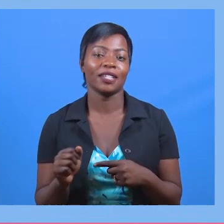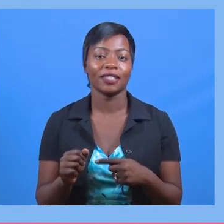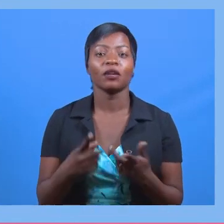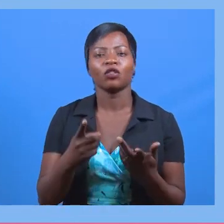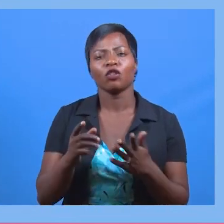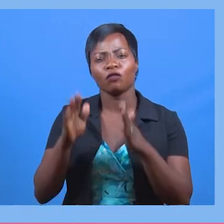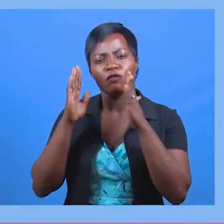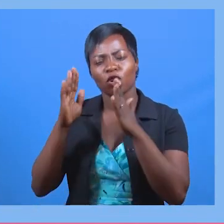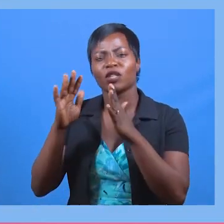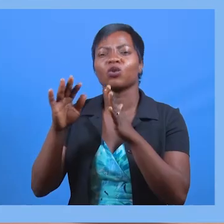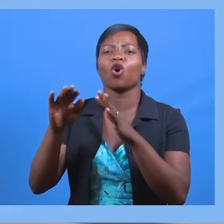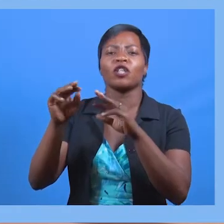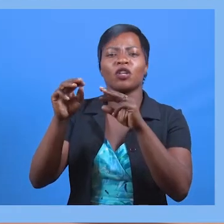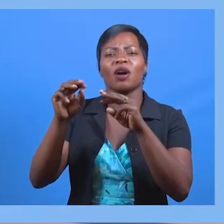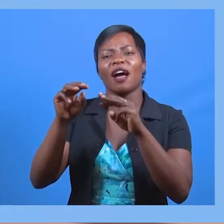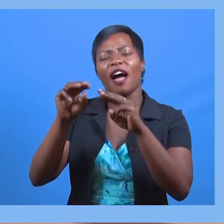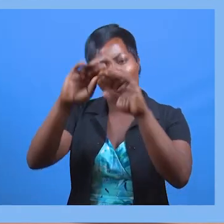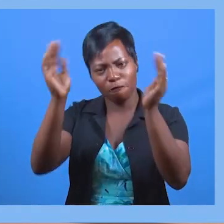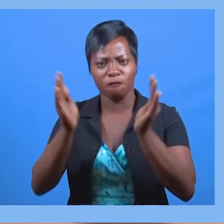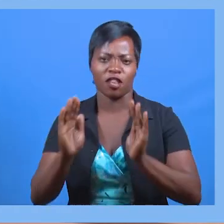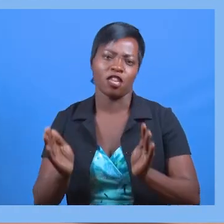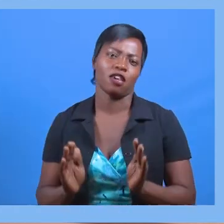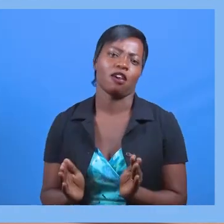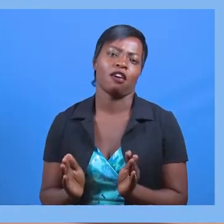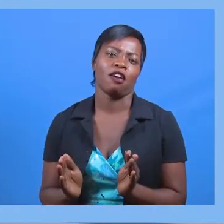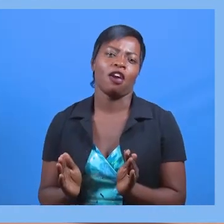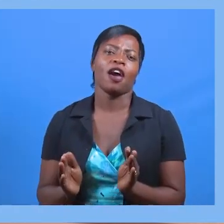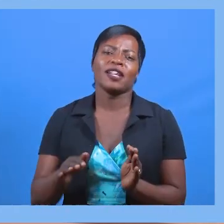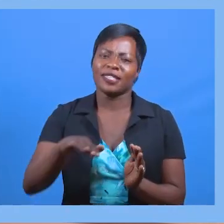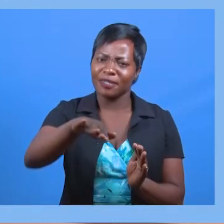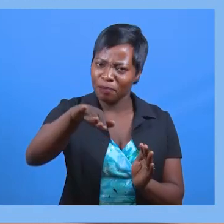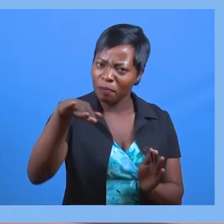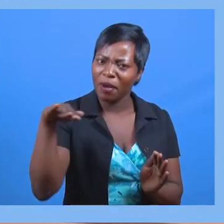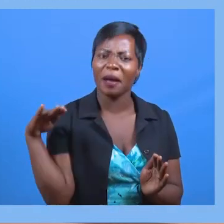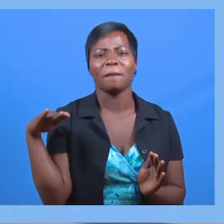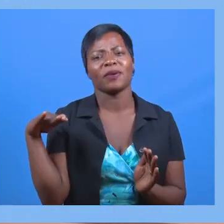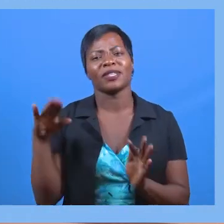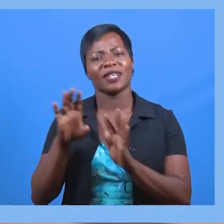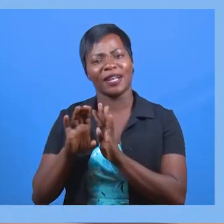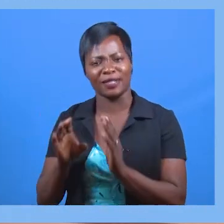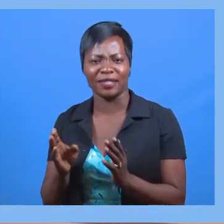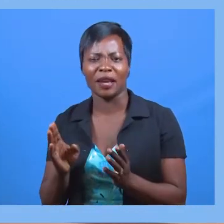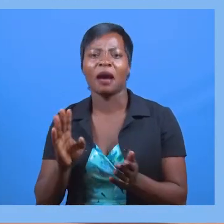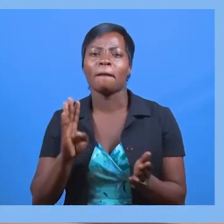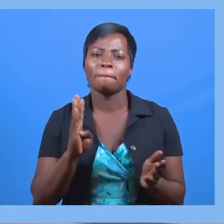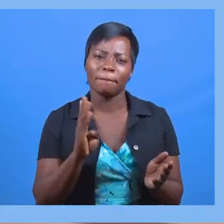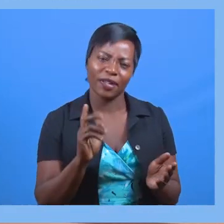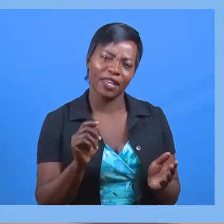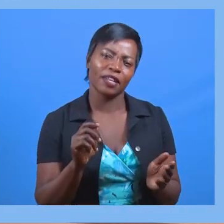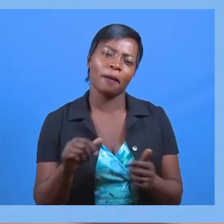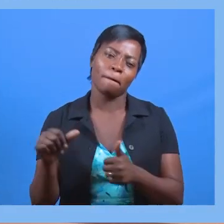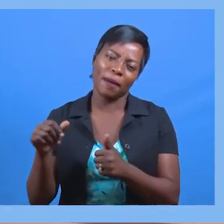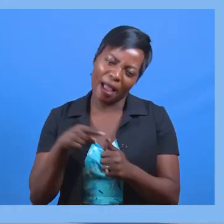kunyika, kunyika yedu yeAfrica, kunyika yedu yeZimbabwe, asi tinopindazve nayo